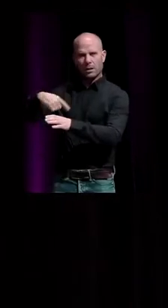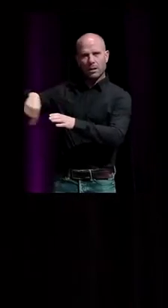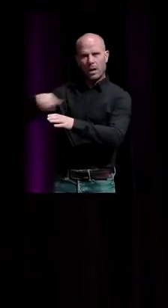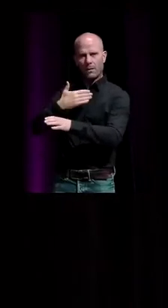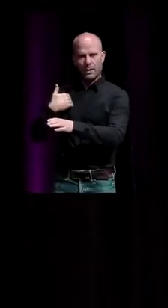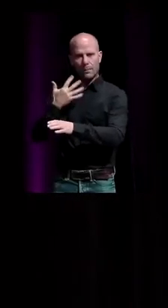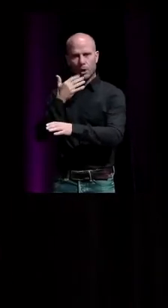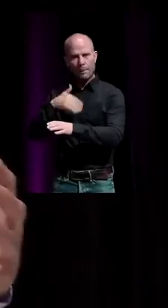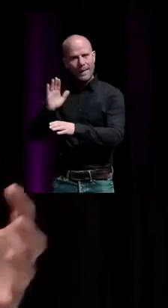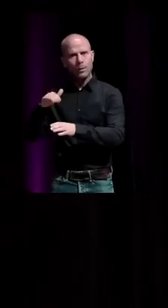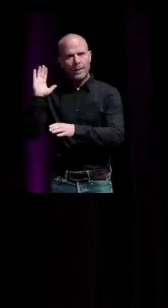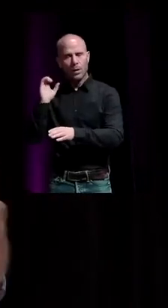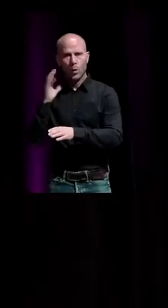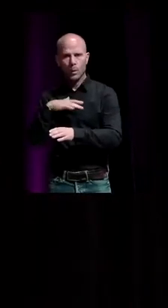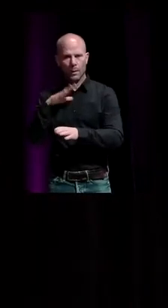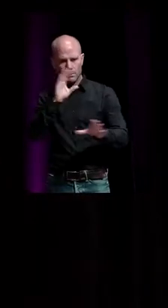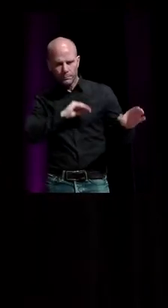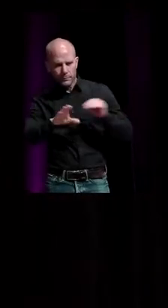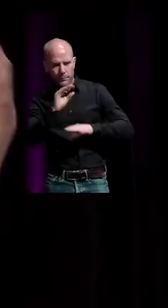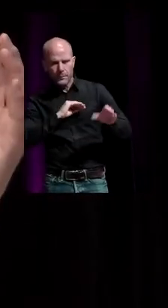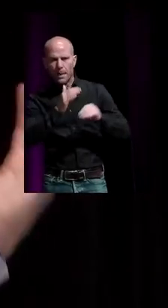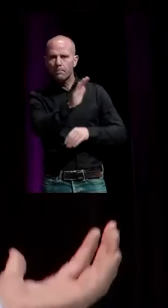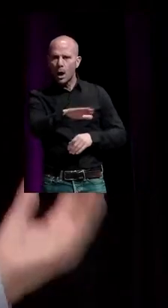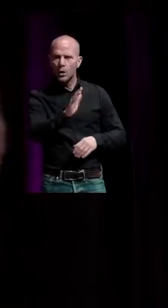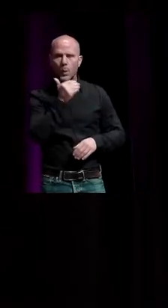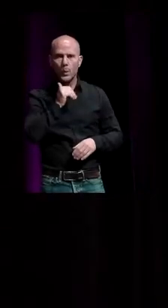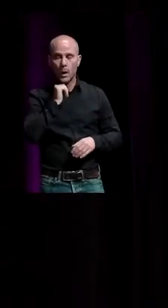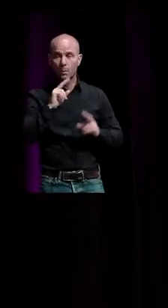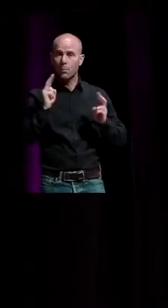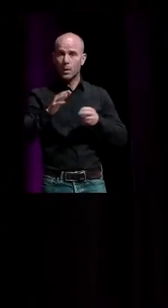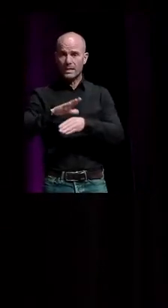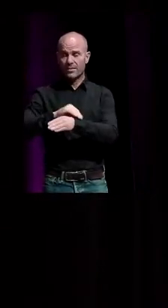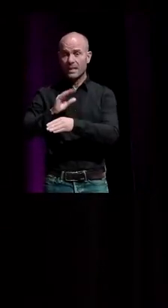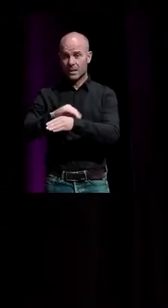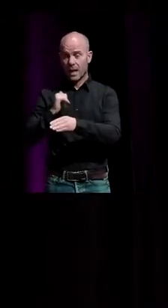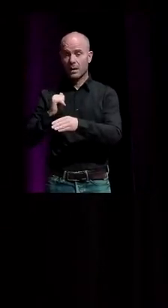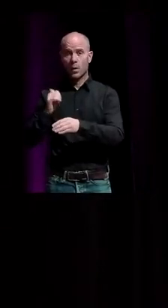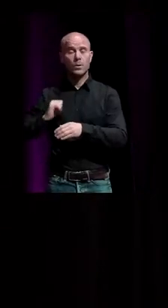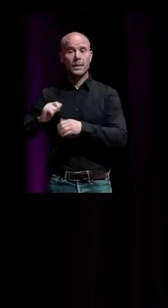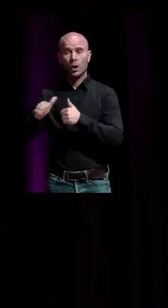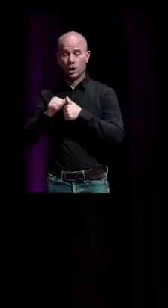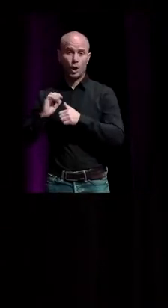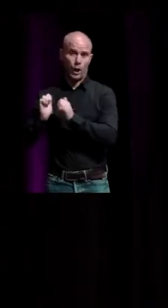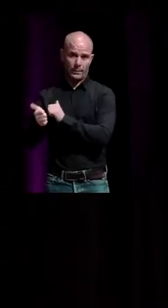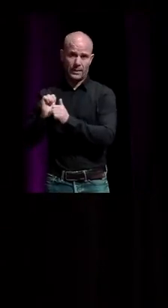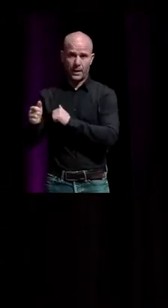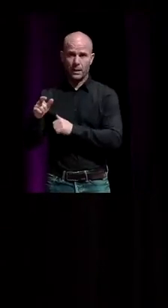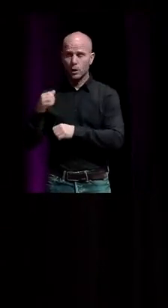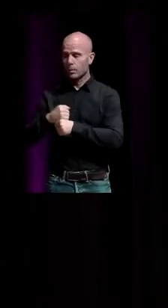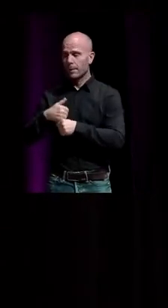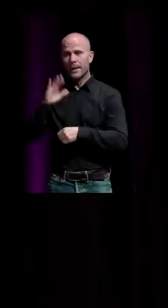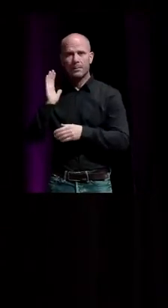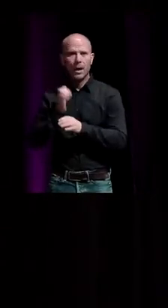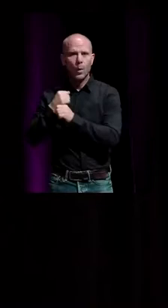mera om just att ta in barn och unga. Både den svenska konsumentrörelsen som jag representerar, som arbetar mer med